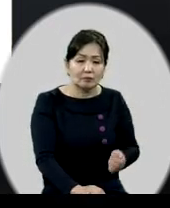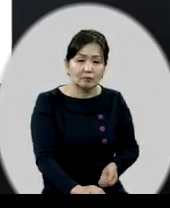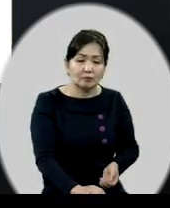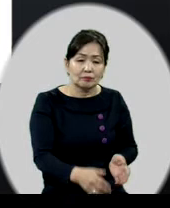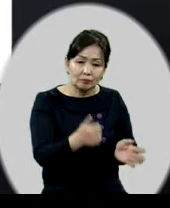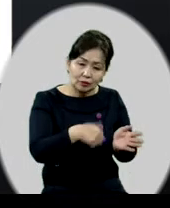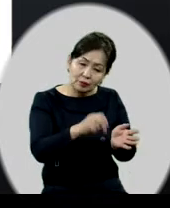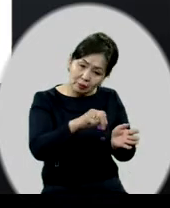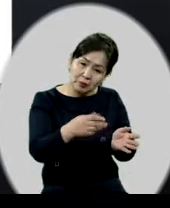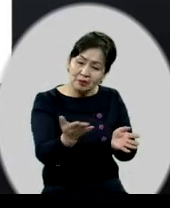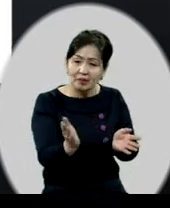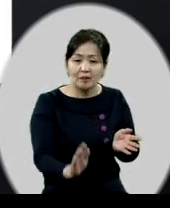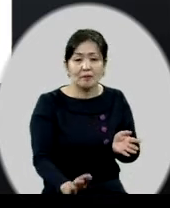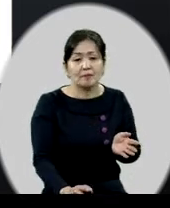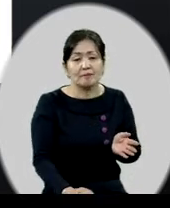Дэвтэртээ бичээрэй.